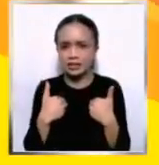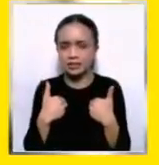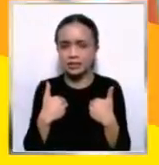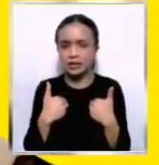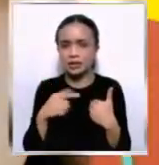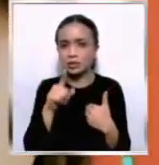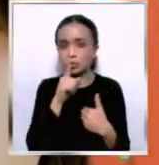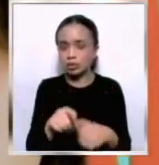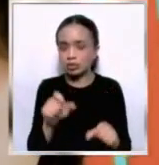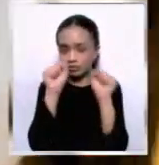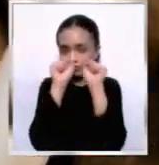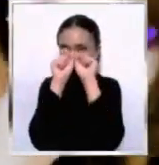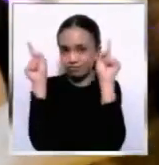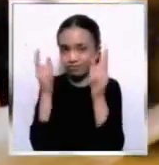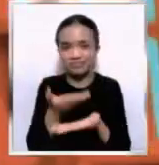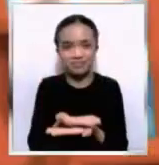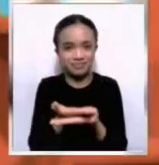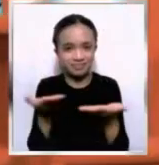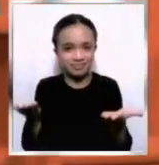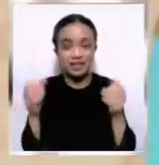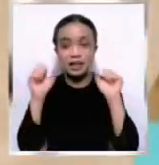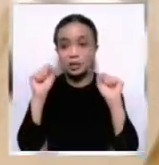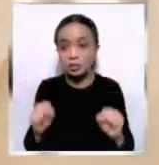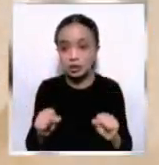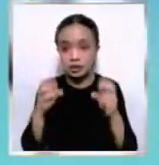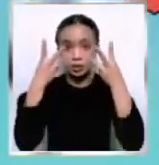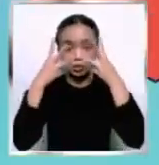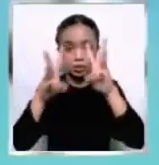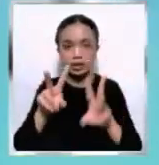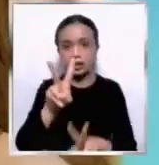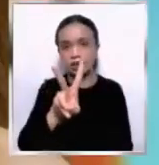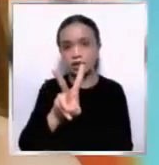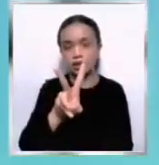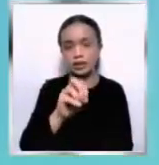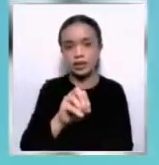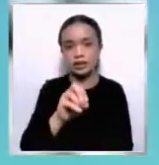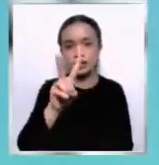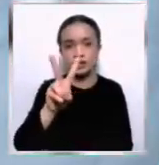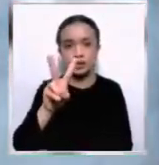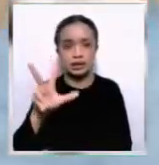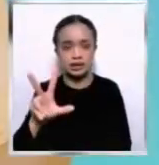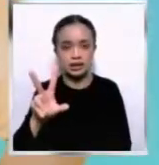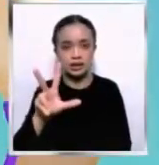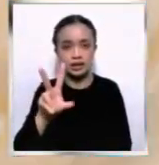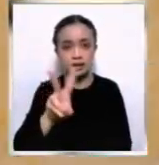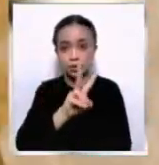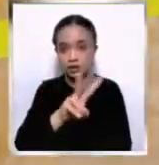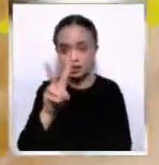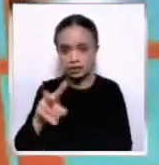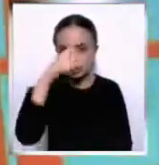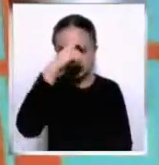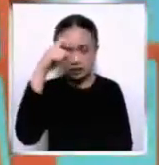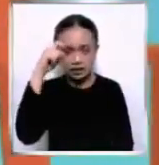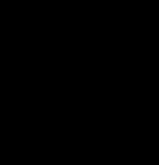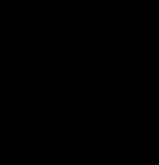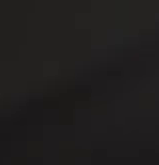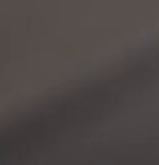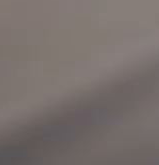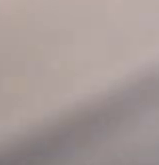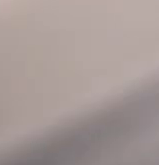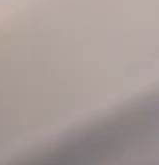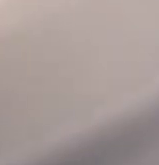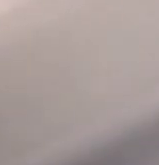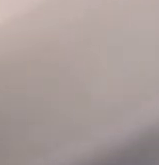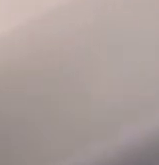inyo. Mapapanood nyo na ang 2022 summer offerings ng GMA na talaga namang we will all love together.